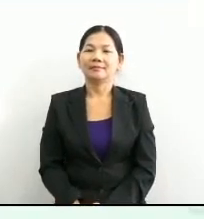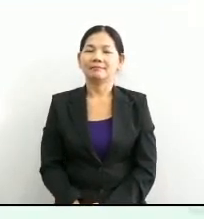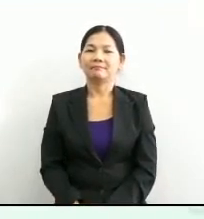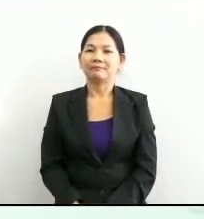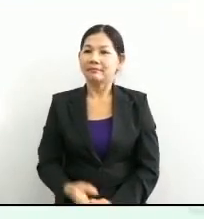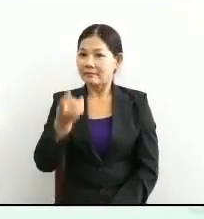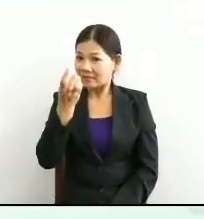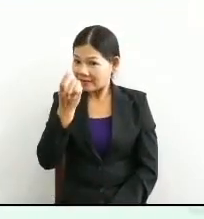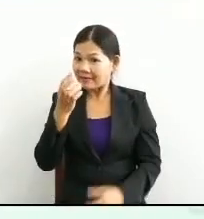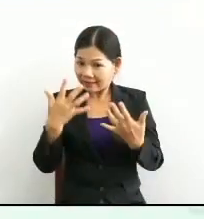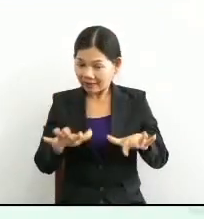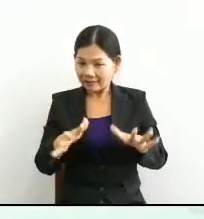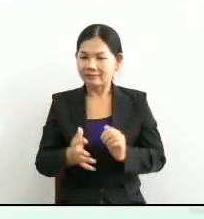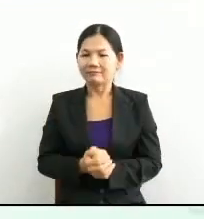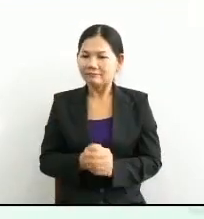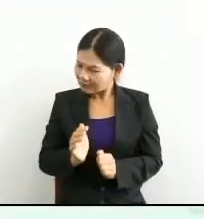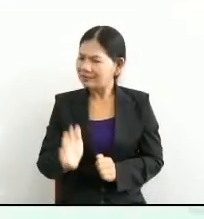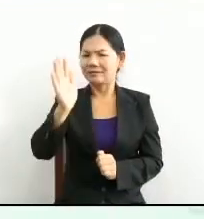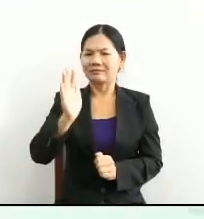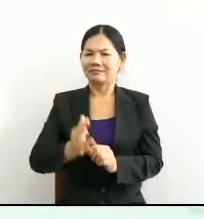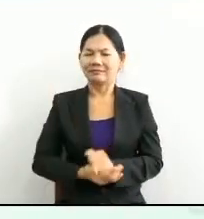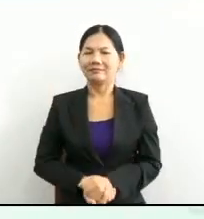tiếp kia thì con nhé